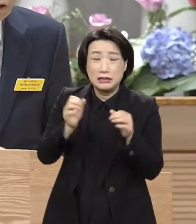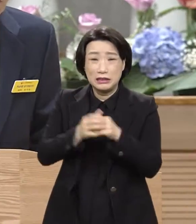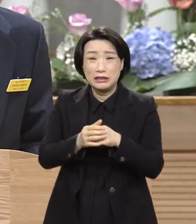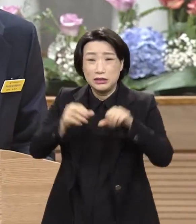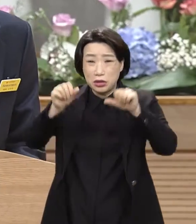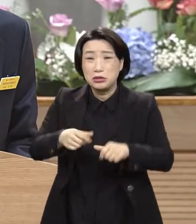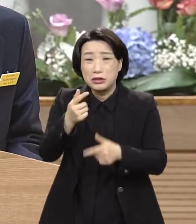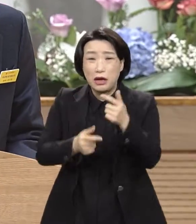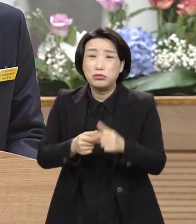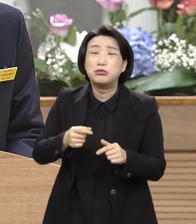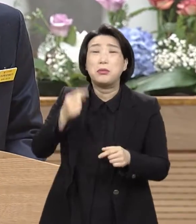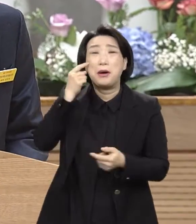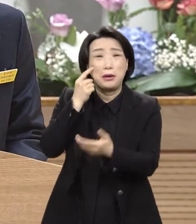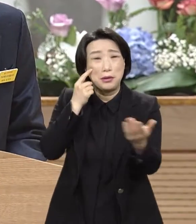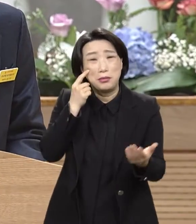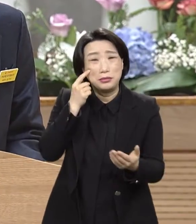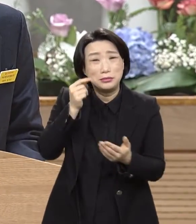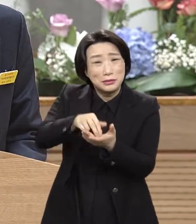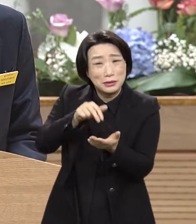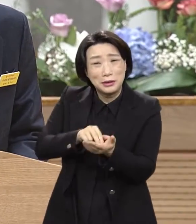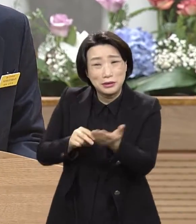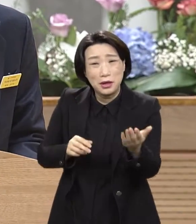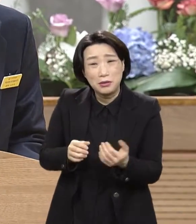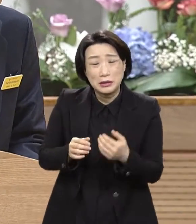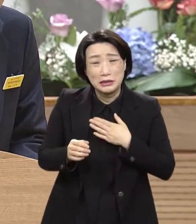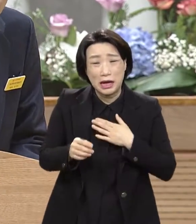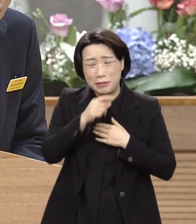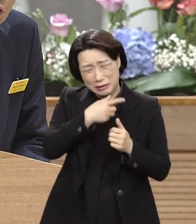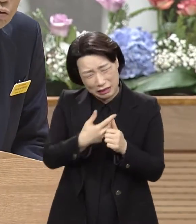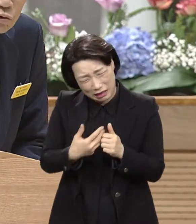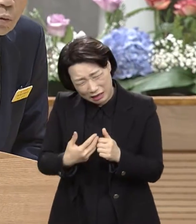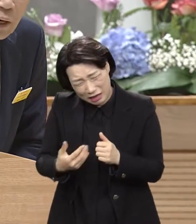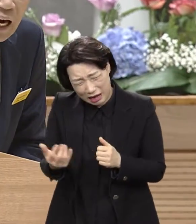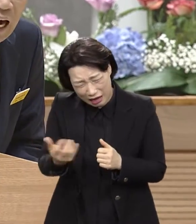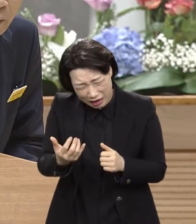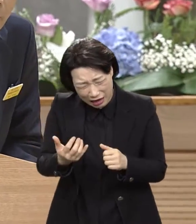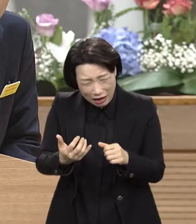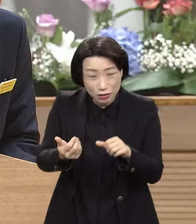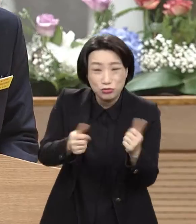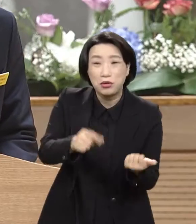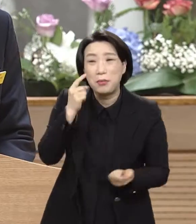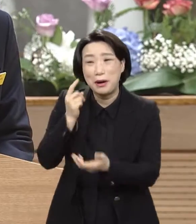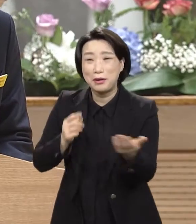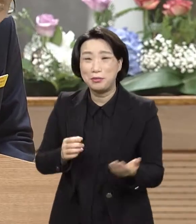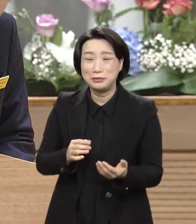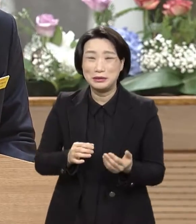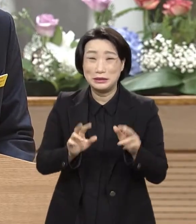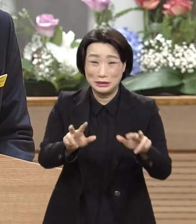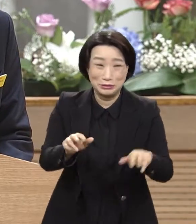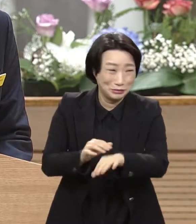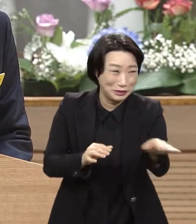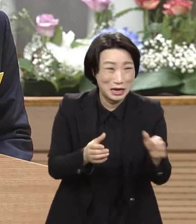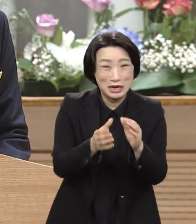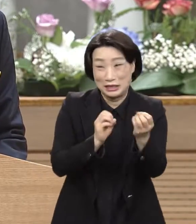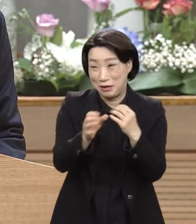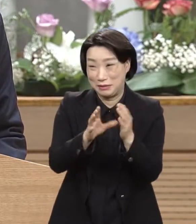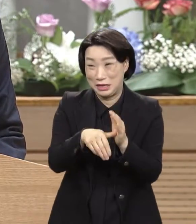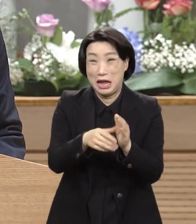나무에 달려봐 당신이 한번 피 쏟아 고통 속에 죽어봐 우리는 쉽게